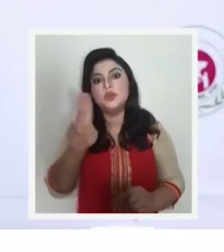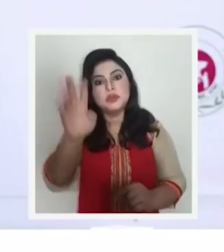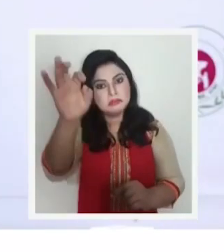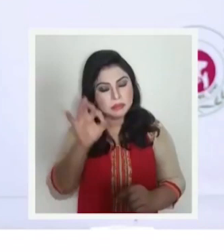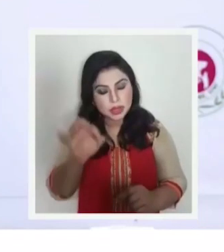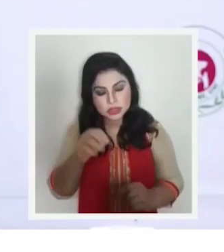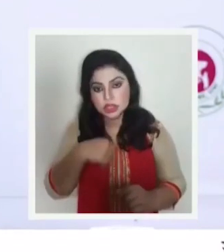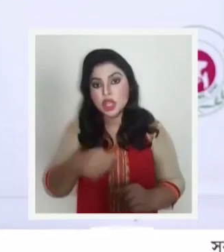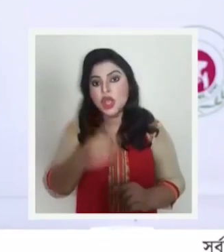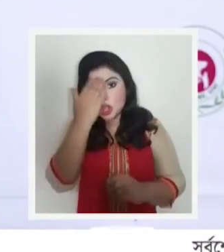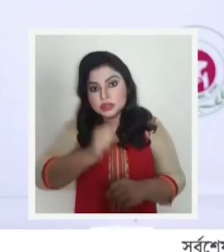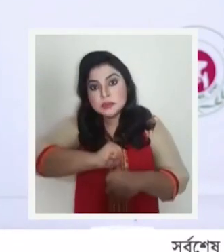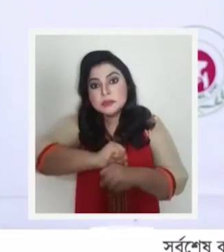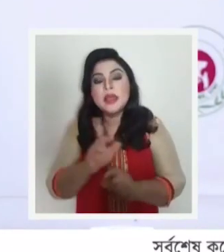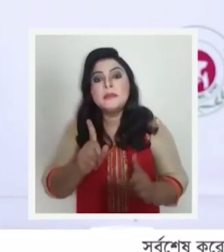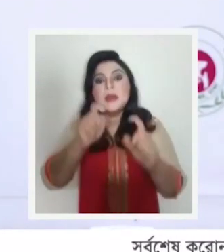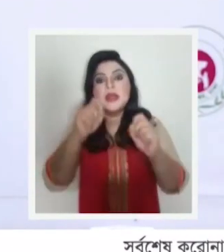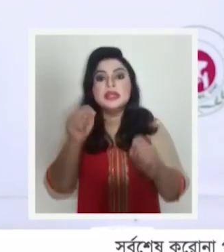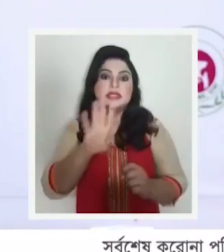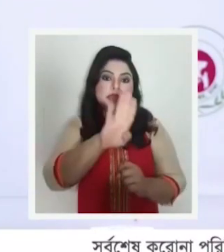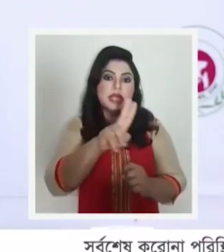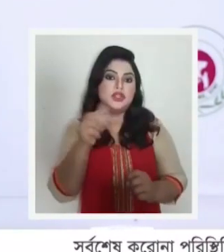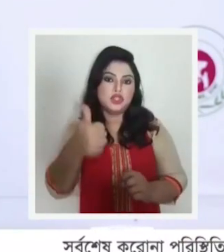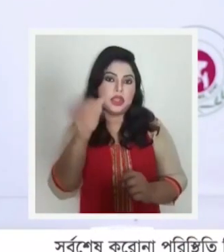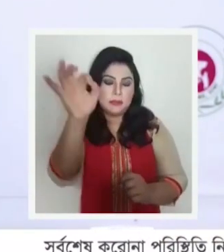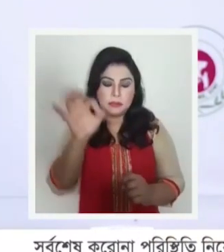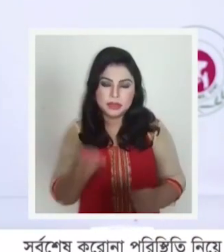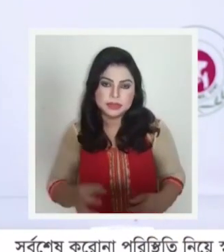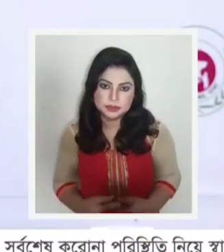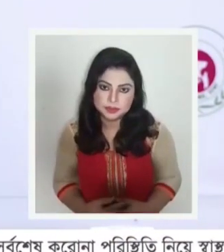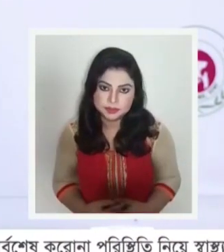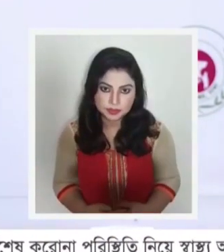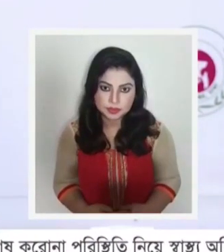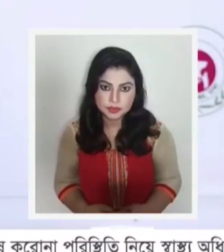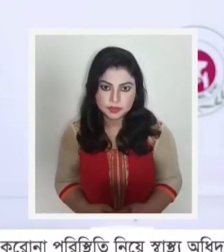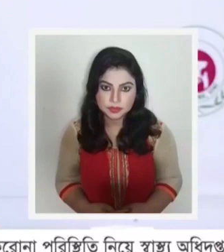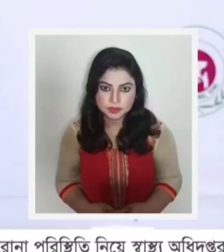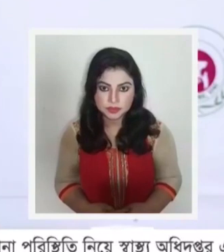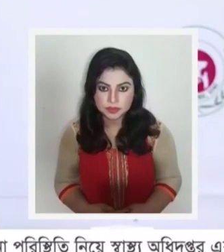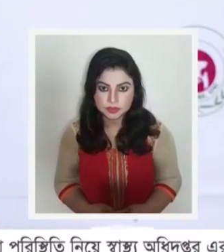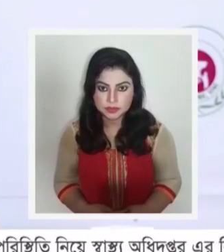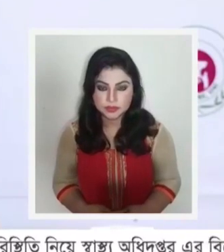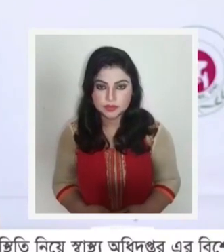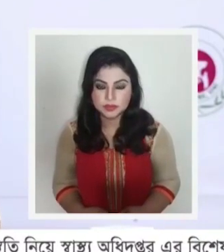2,996 জন। 24 ঘন্টায় শনাক্তের হার 20.22% এবং এ পর্যন্ত শনাক্তের হার